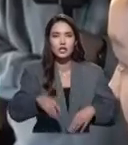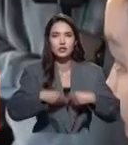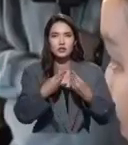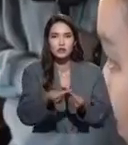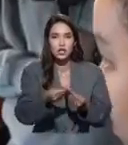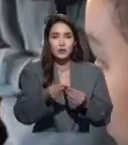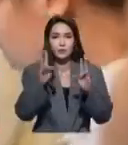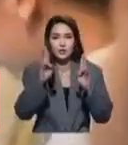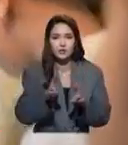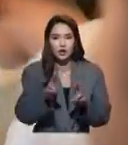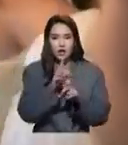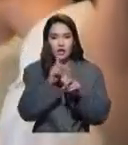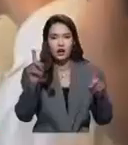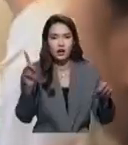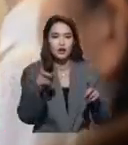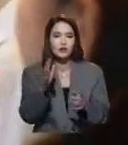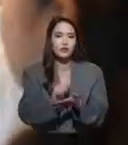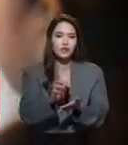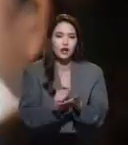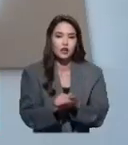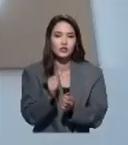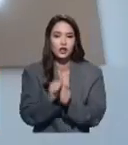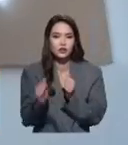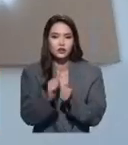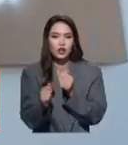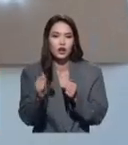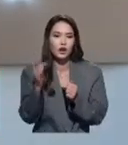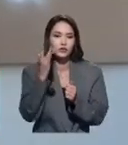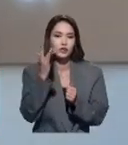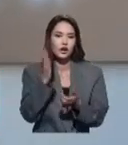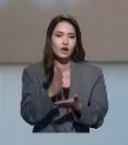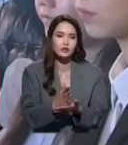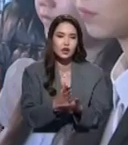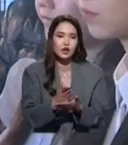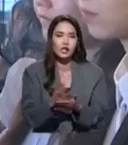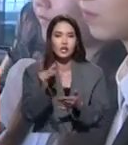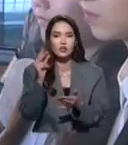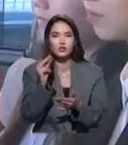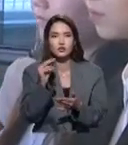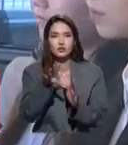истории и географии, а на онлайн-занятиях учащиеся изучают английский язык с носителями.